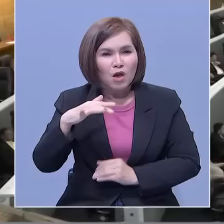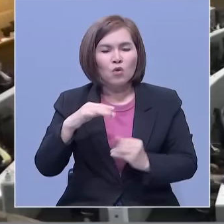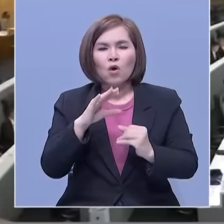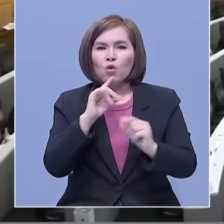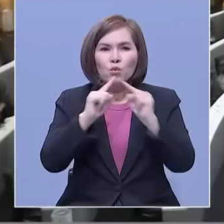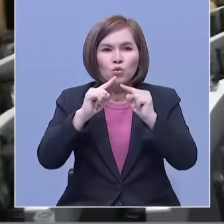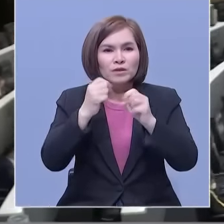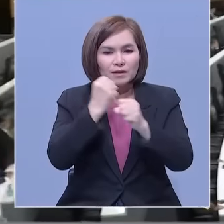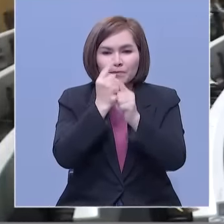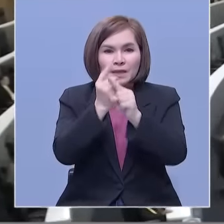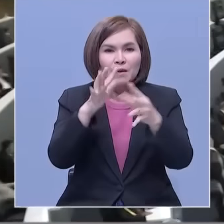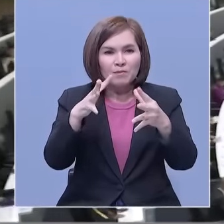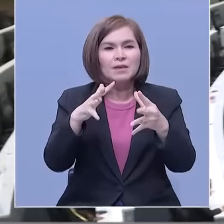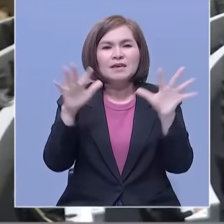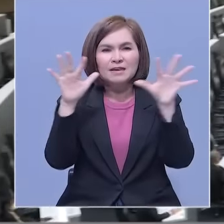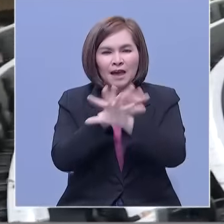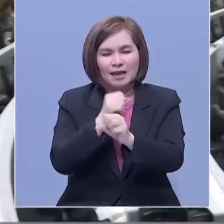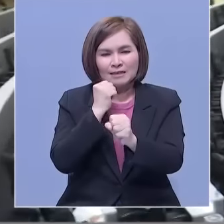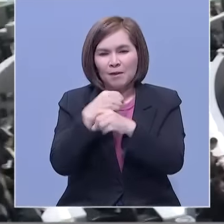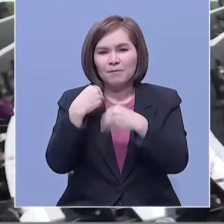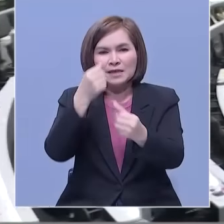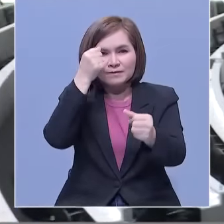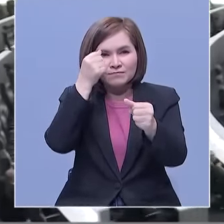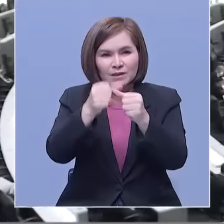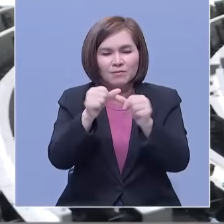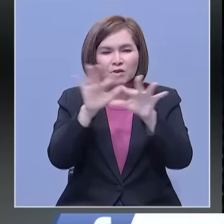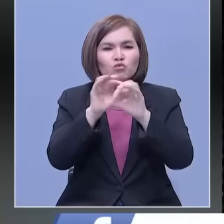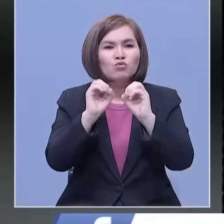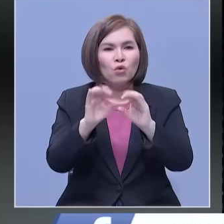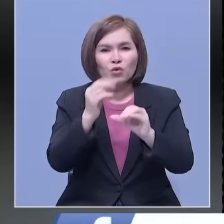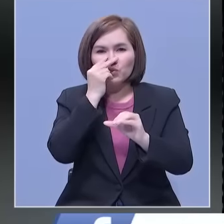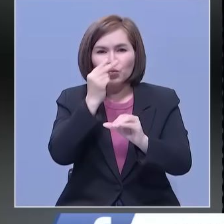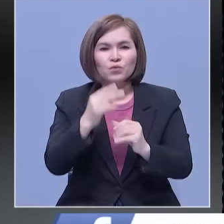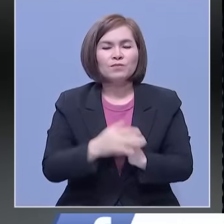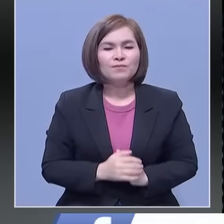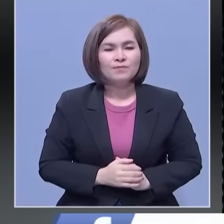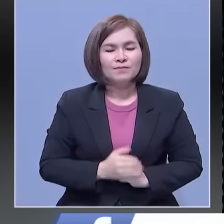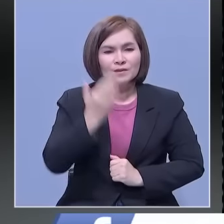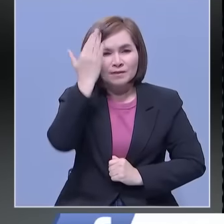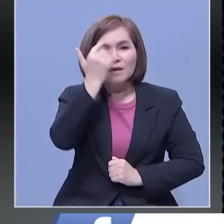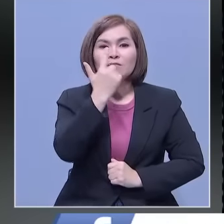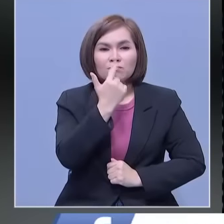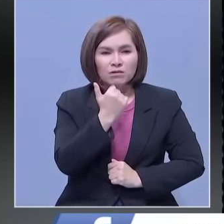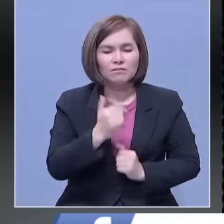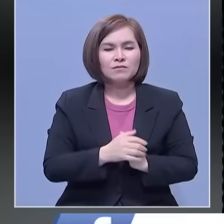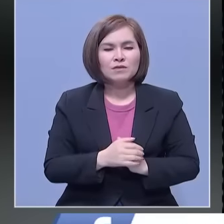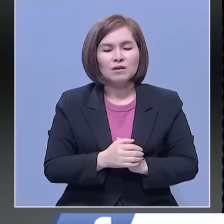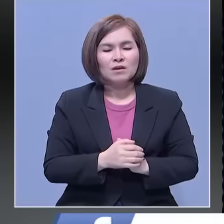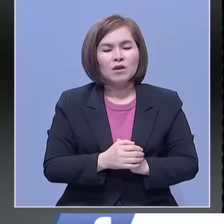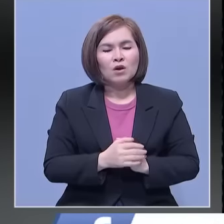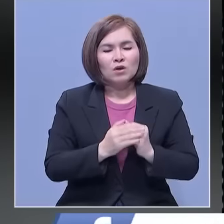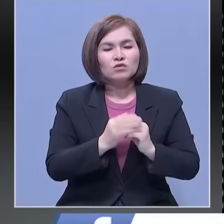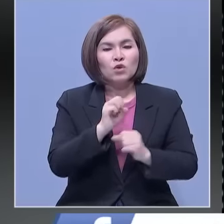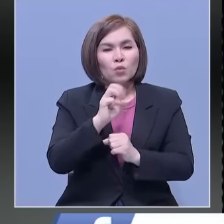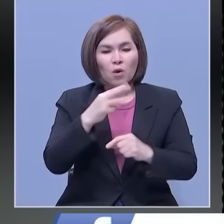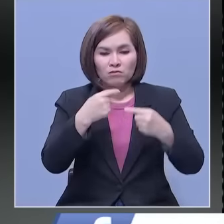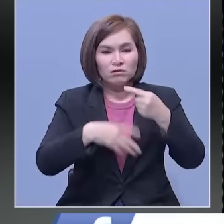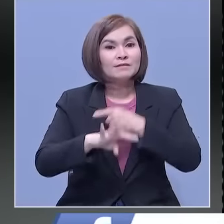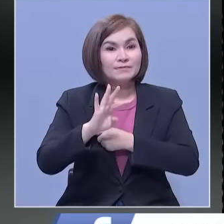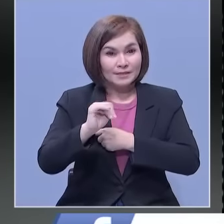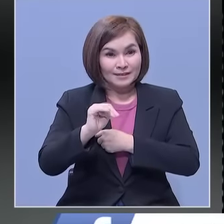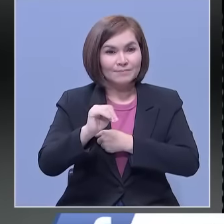ดิวอ่ะลองไปฟังเสียงคุณจตุพรช่วงนี้กันดูค่ะครับคือเป้าจริงๆของ 40สวและคนที่บอกให้